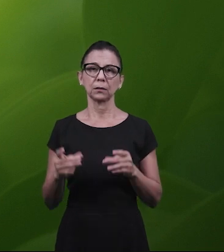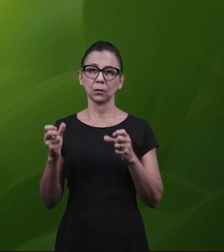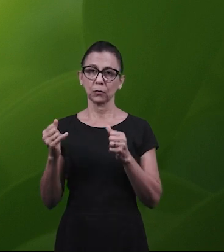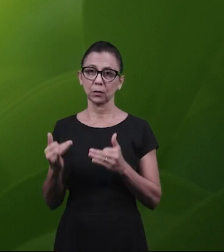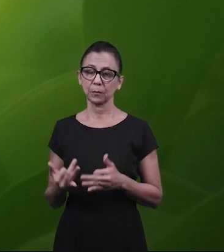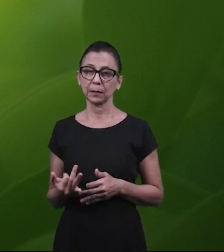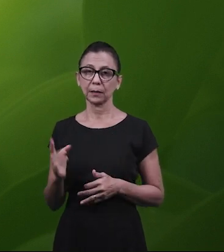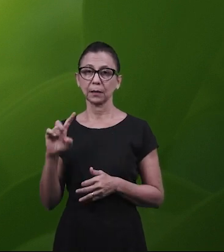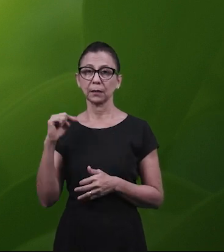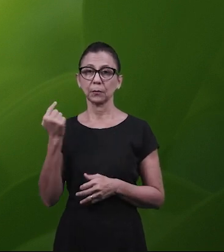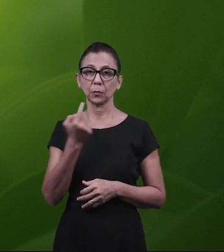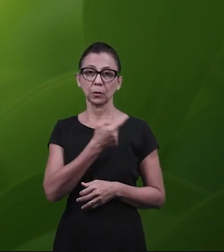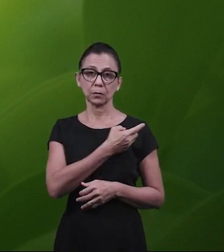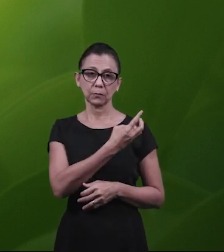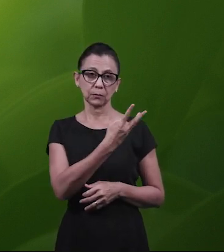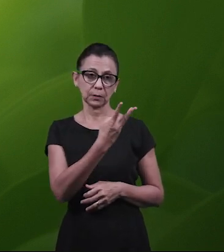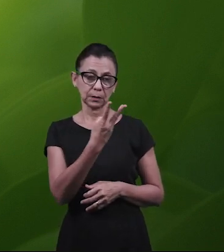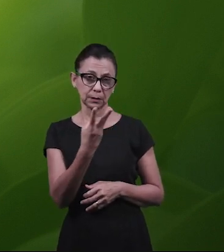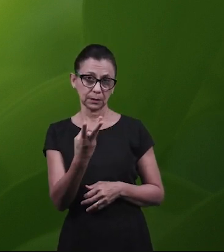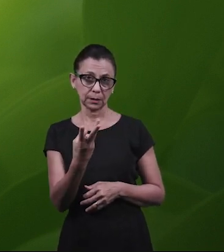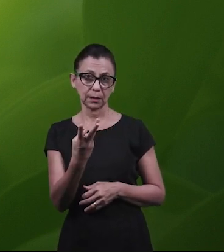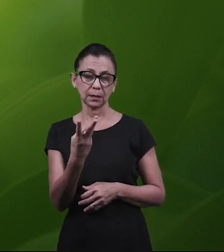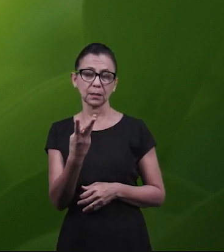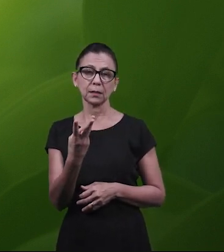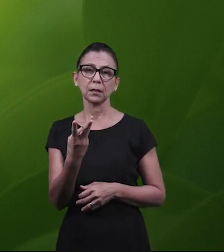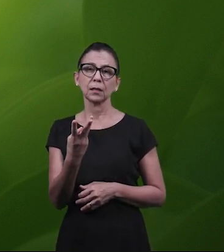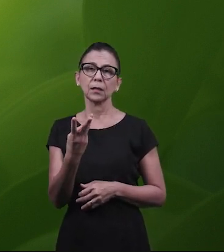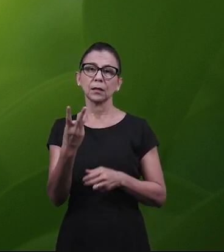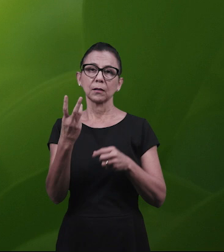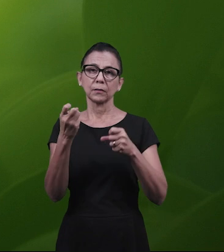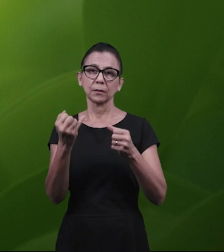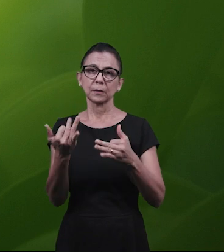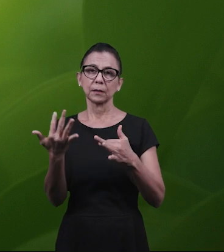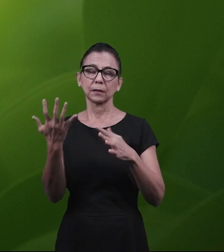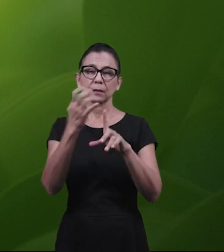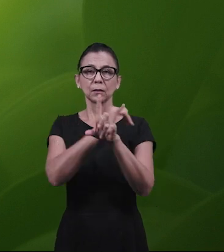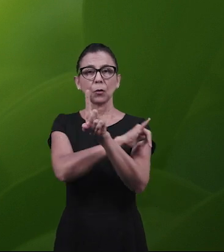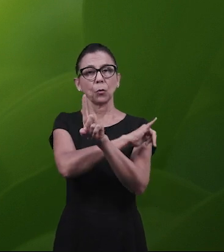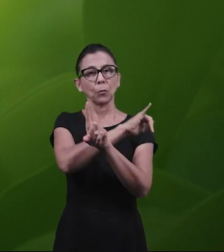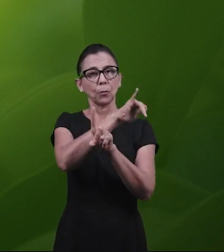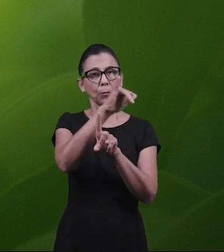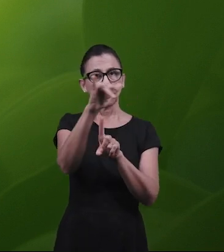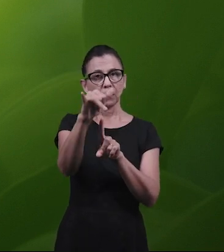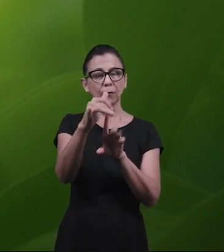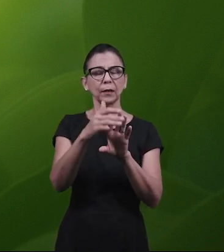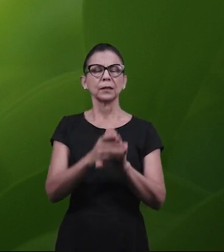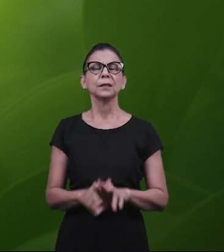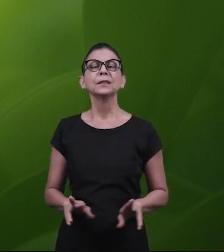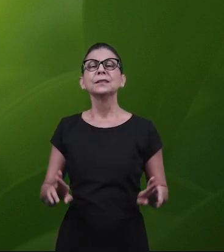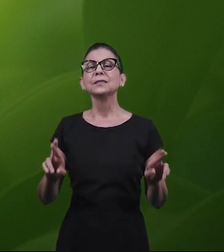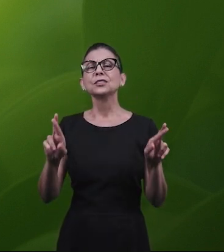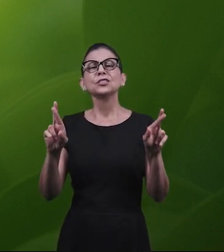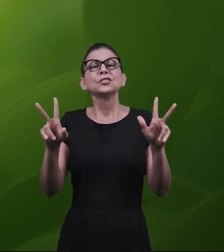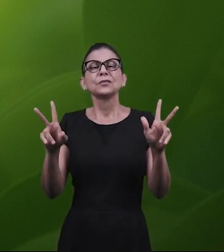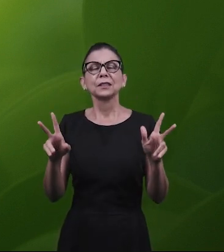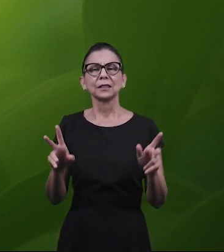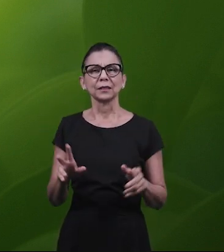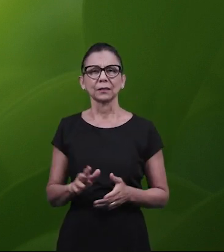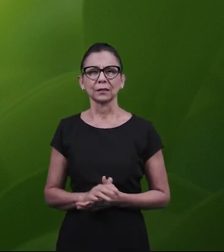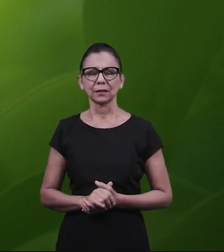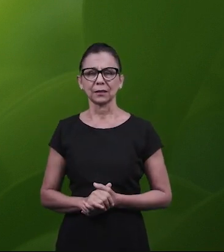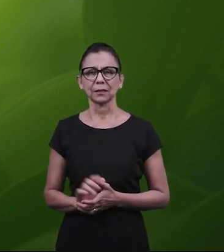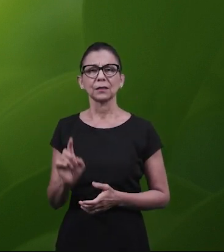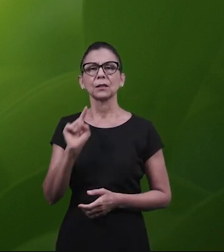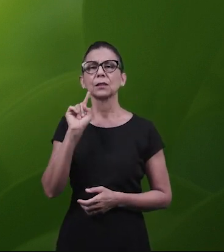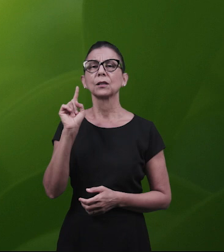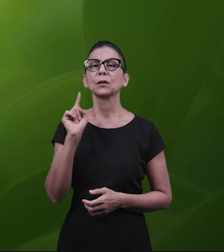faire l'application prophétique. C'est quelle est la grande différence, les grandes différences que nous